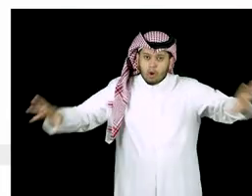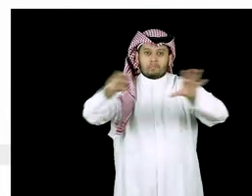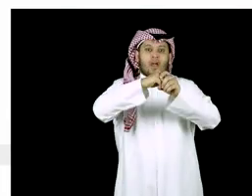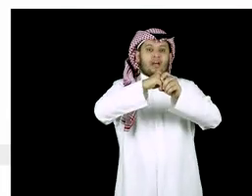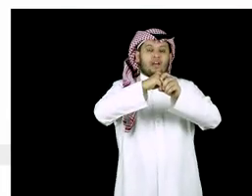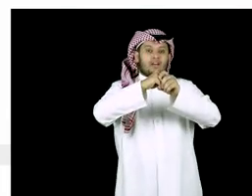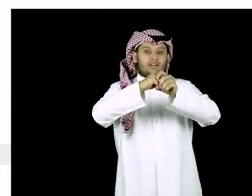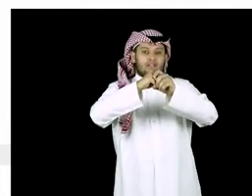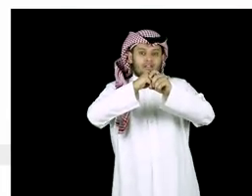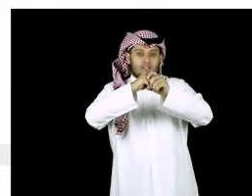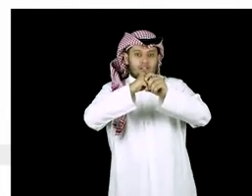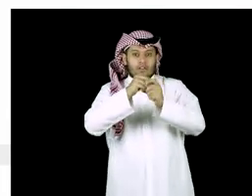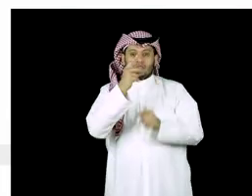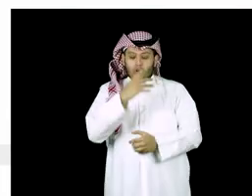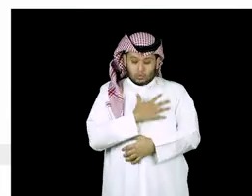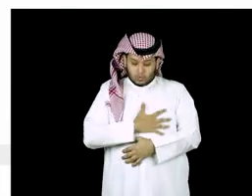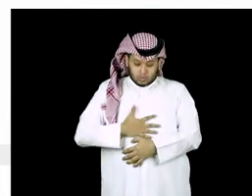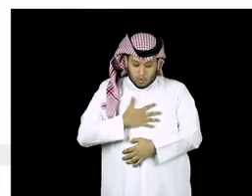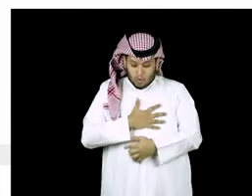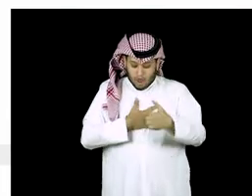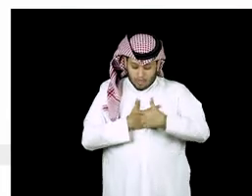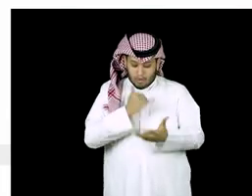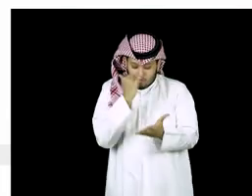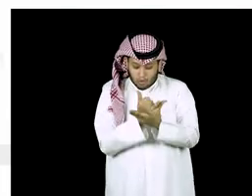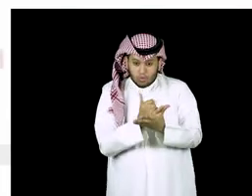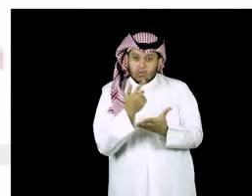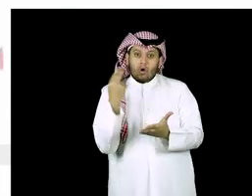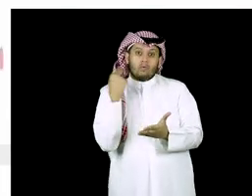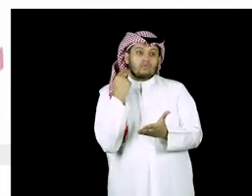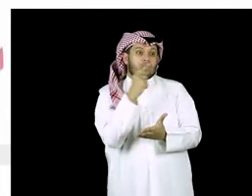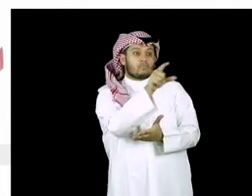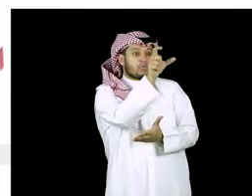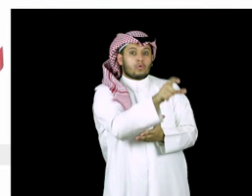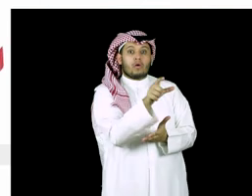وأيضا الشعور بالمسؤولية تجاه قضايا الأمة.